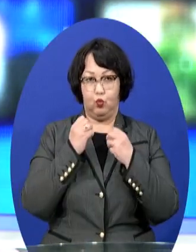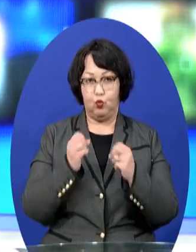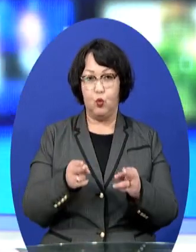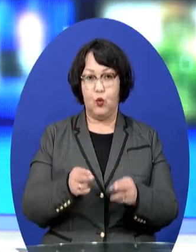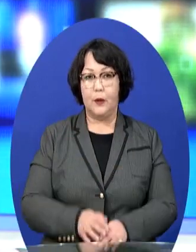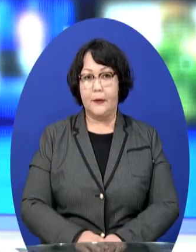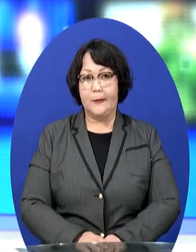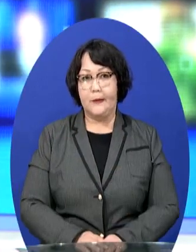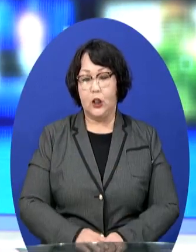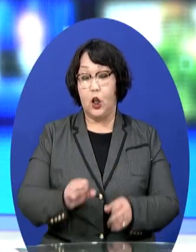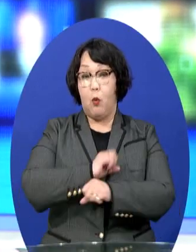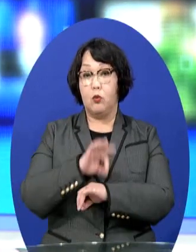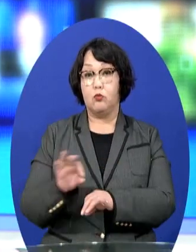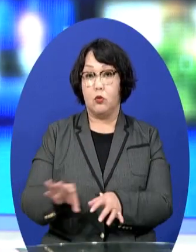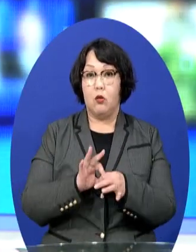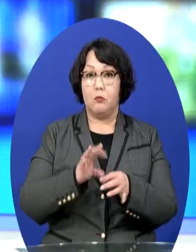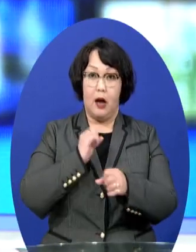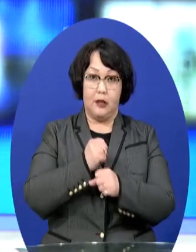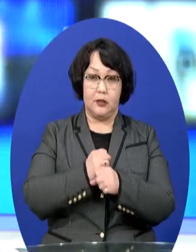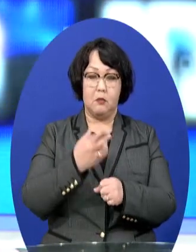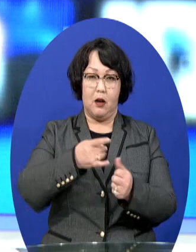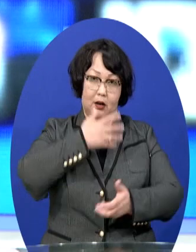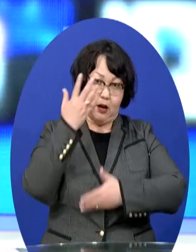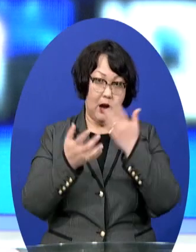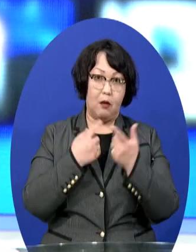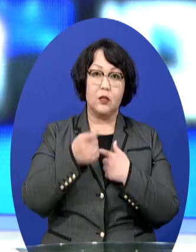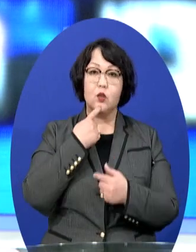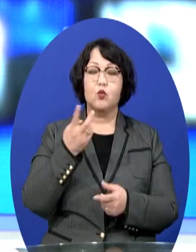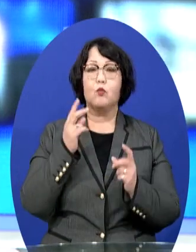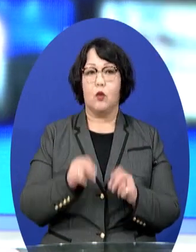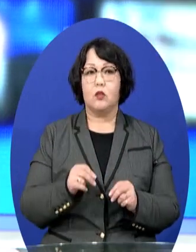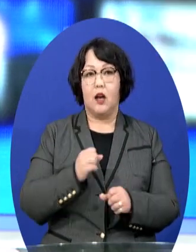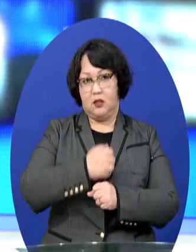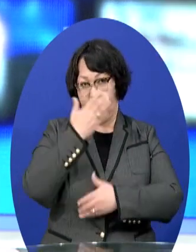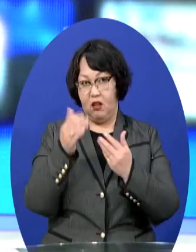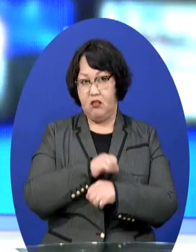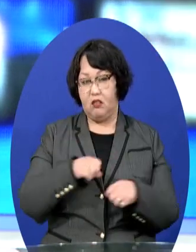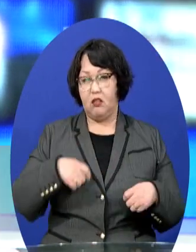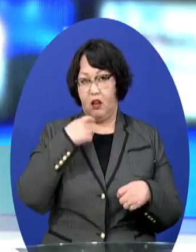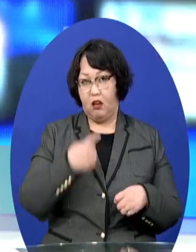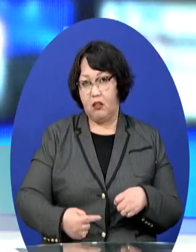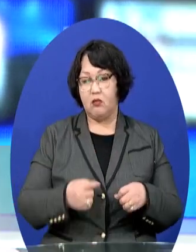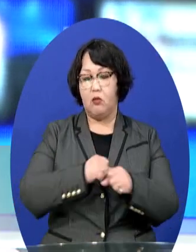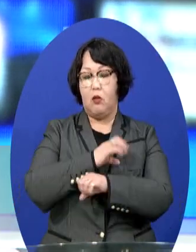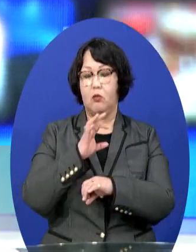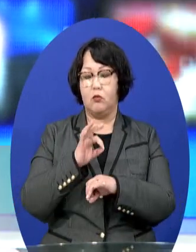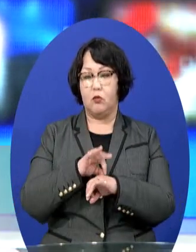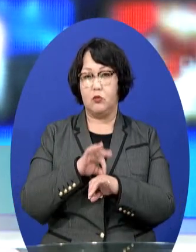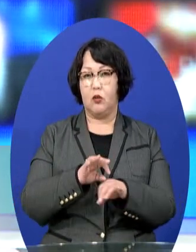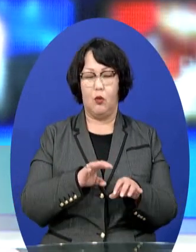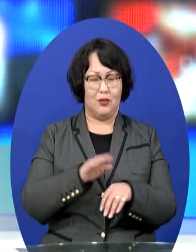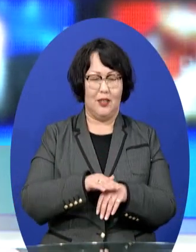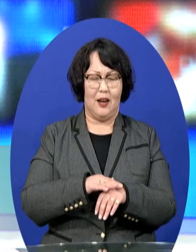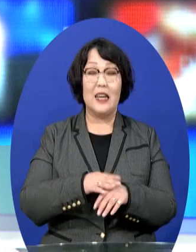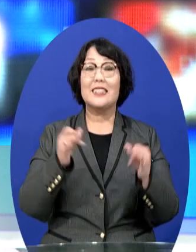Сар дахлын үед ажлын байр хайх нь хамгийн хэцүү асуудал болоод байна гэж ажил хайж байгаа иргэд ярьж байна. Цахимаар ажлын байр хайх боломжтой хомс